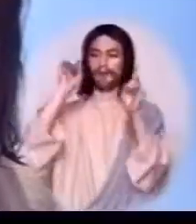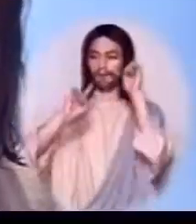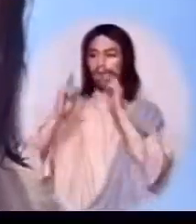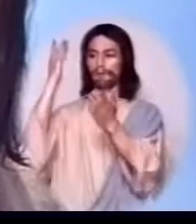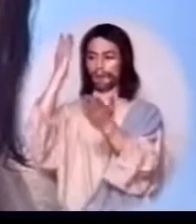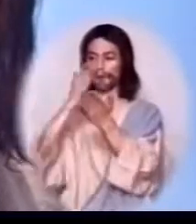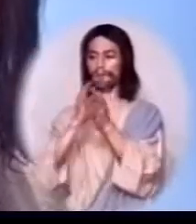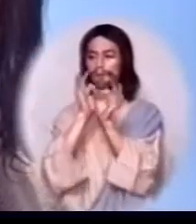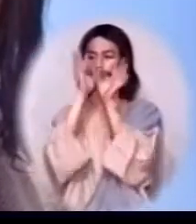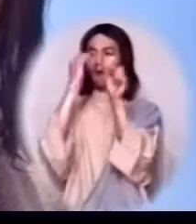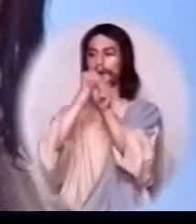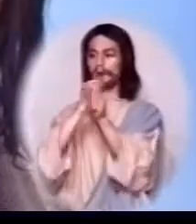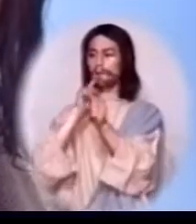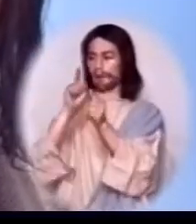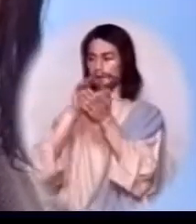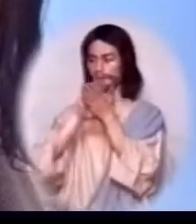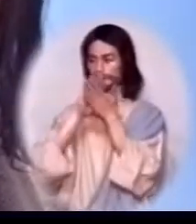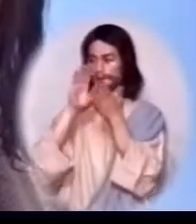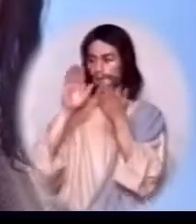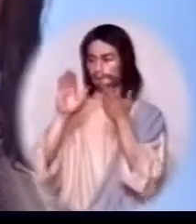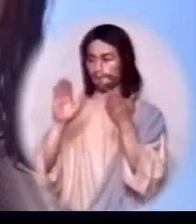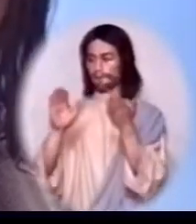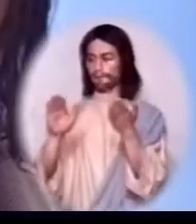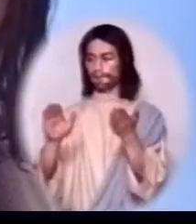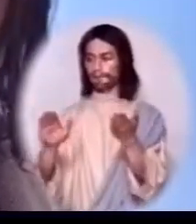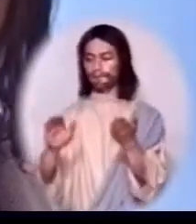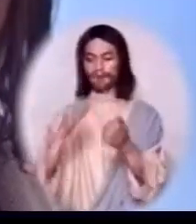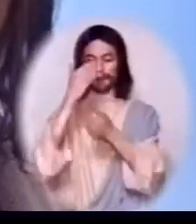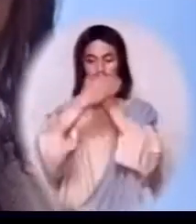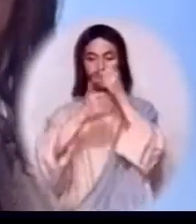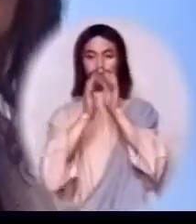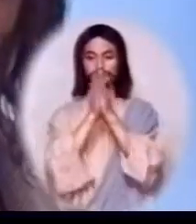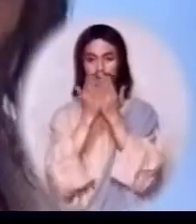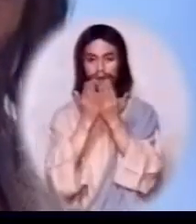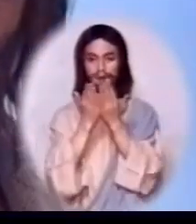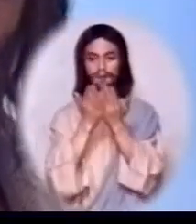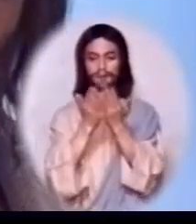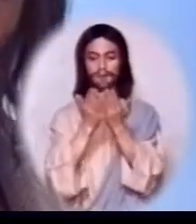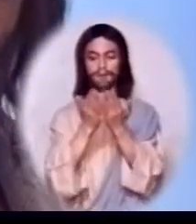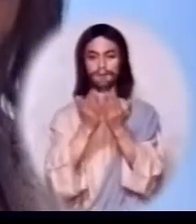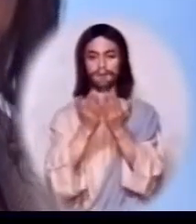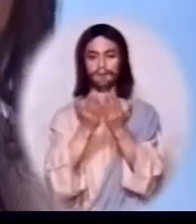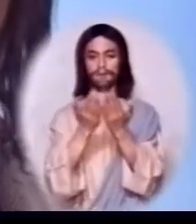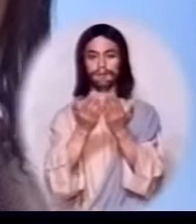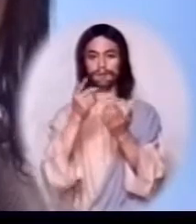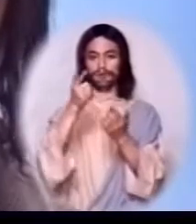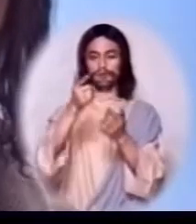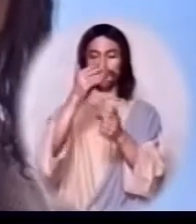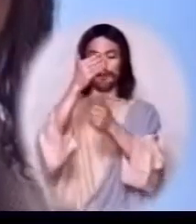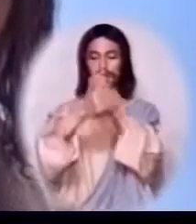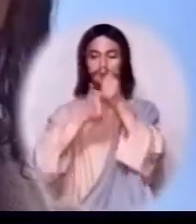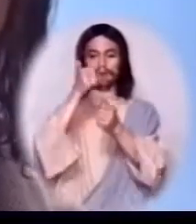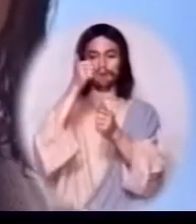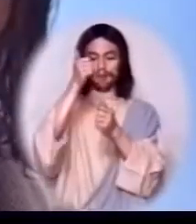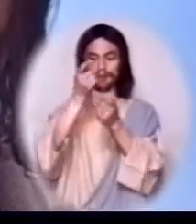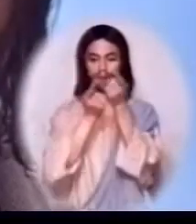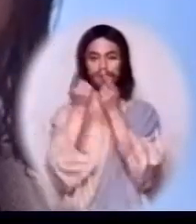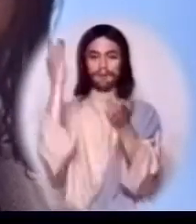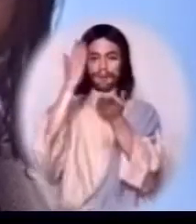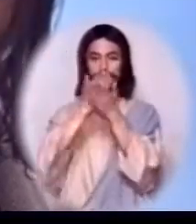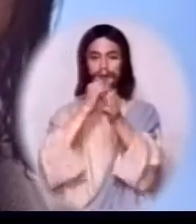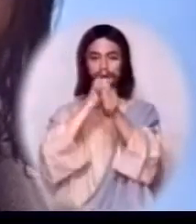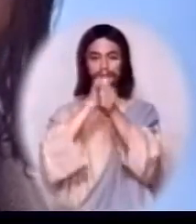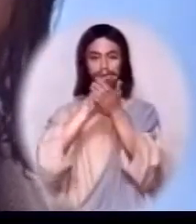발끝까지라도 돌에 부딪혀 다치지 않게 할 것이라고 했다. 성경에서 주 너의 하나님을 시험하지